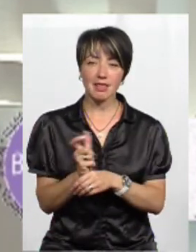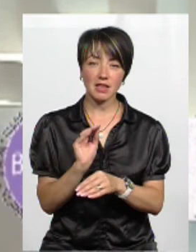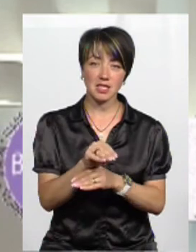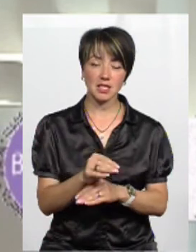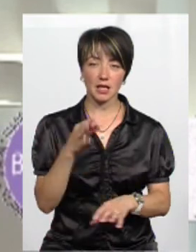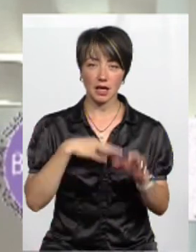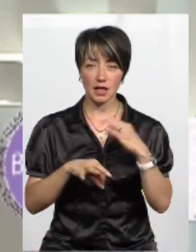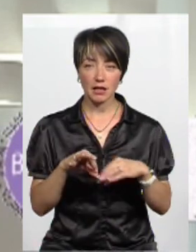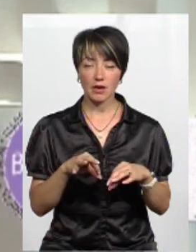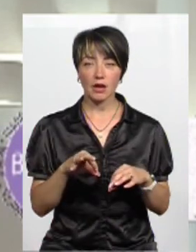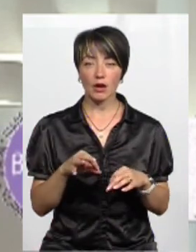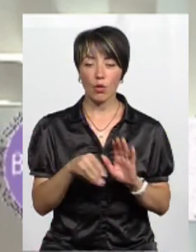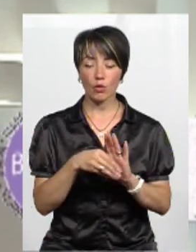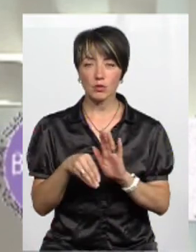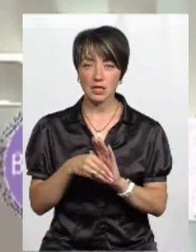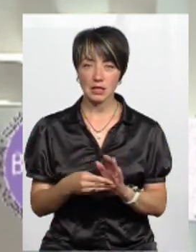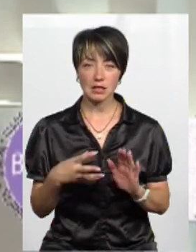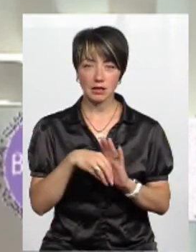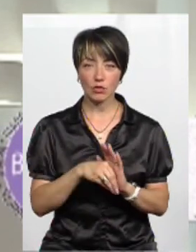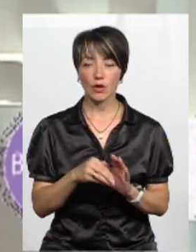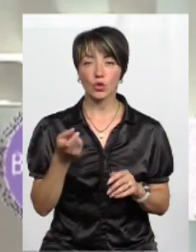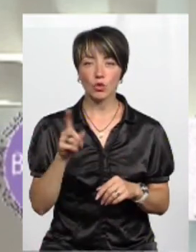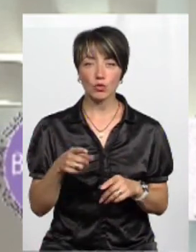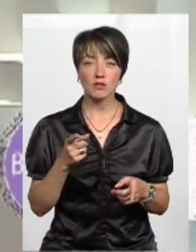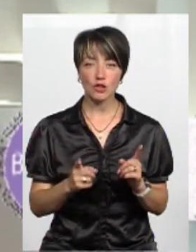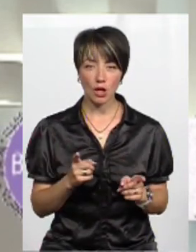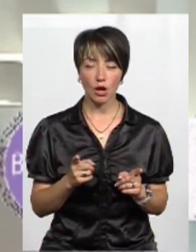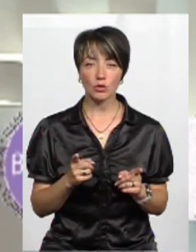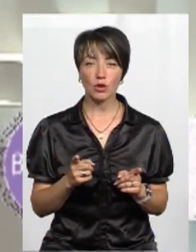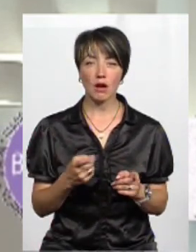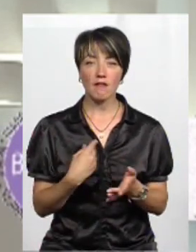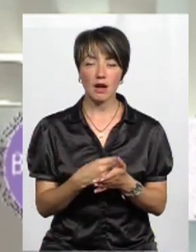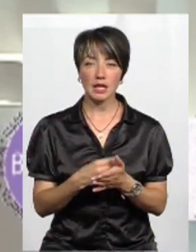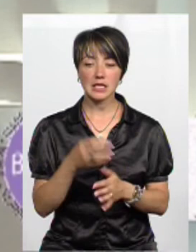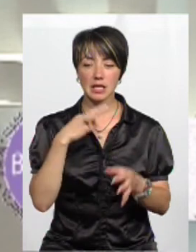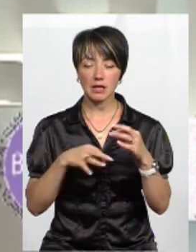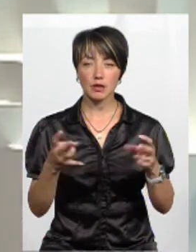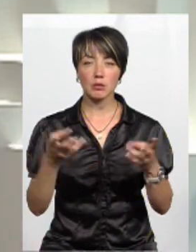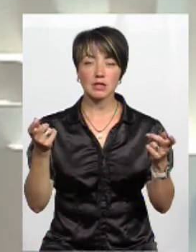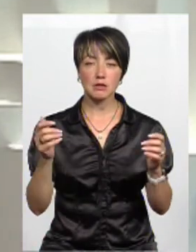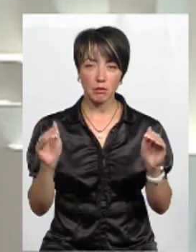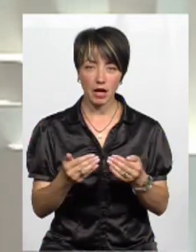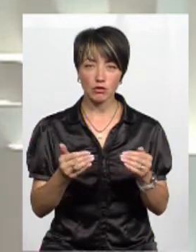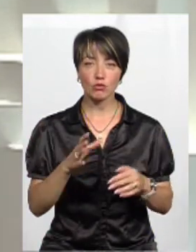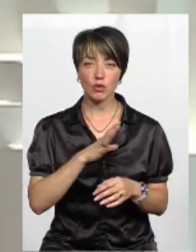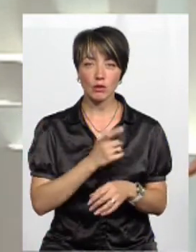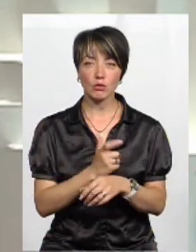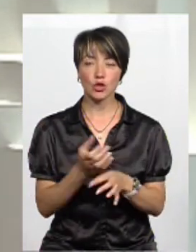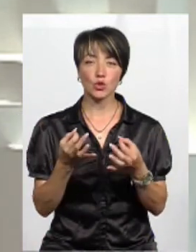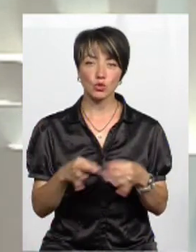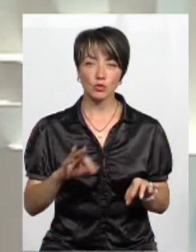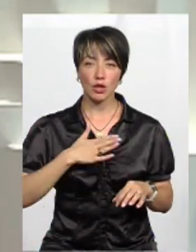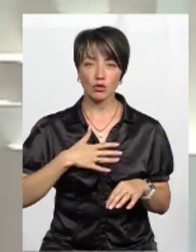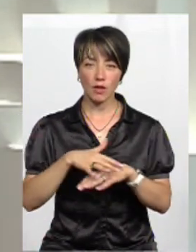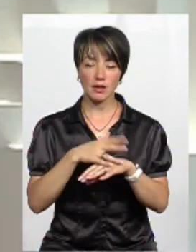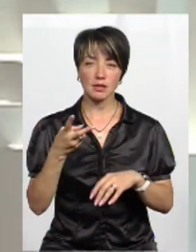великі, шляхом якихось корупційних складових. Тому, звичайно, вартість ліків треба зменшувати, щоб вони були більш доступні для